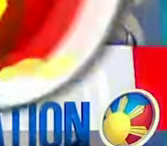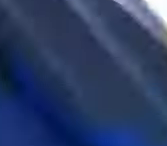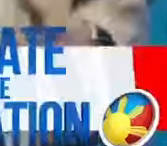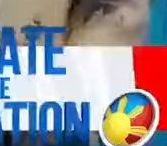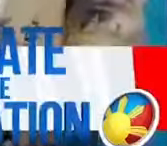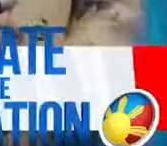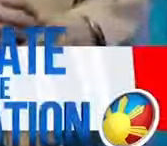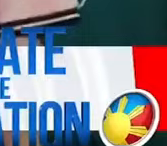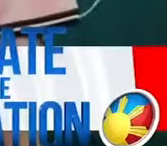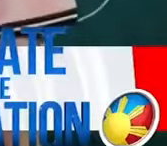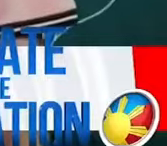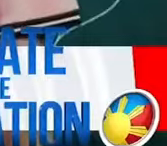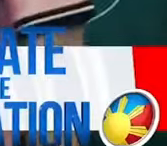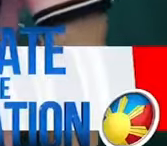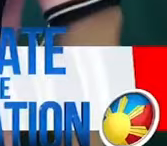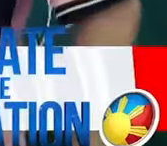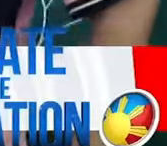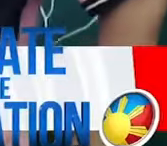mangagat